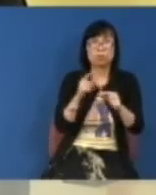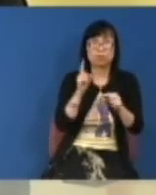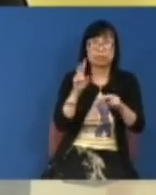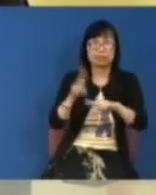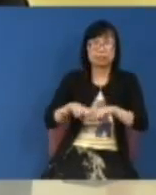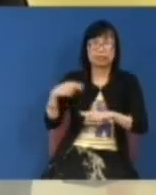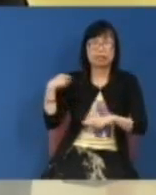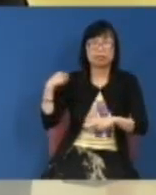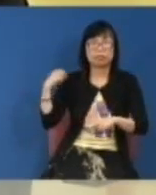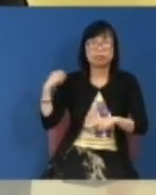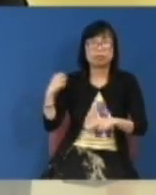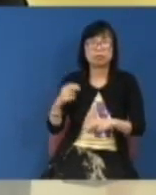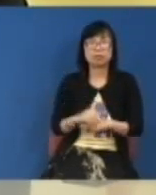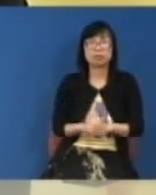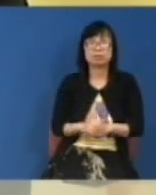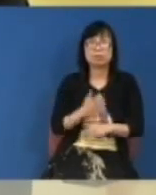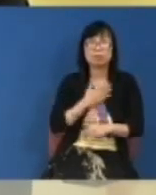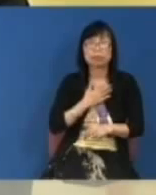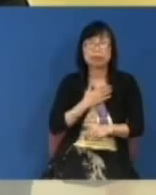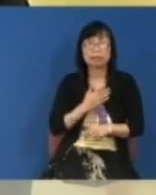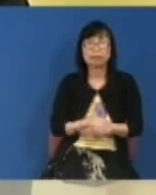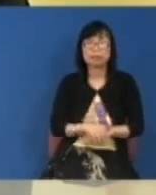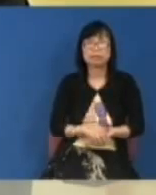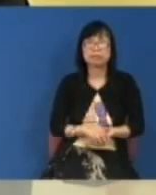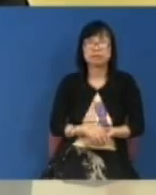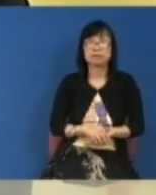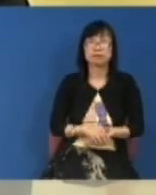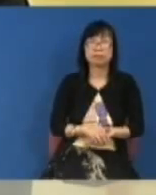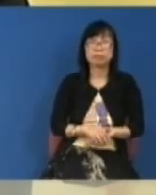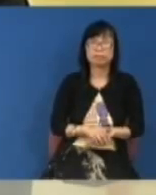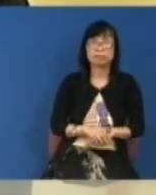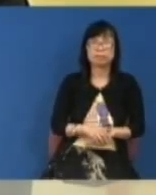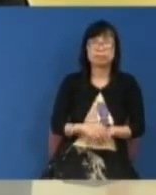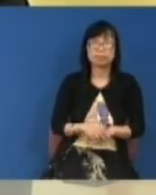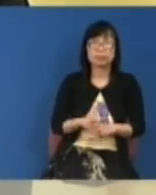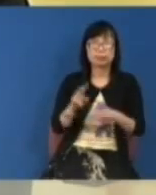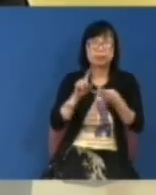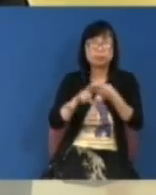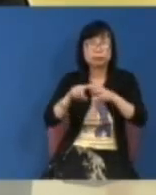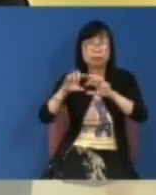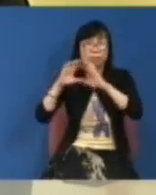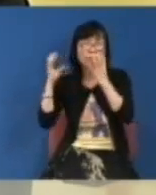哋真係執到政嘅時候，佢哋會唔會係